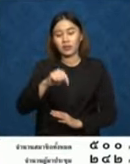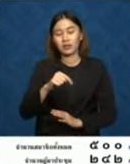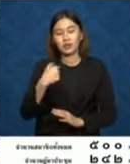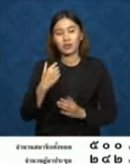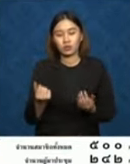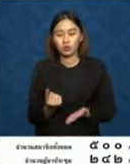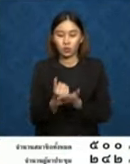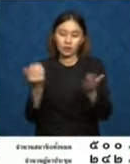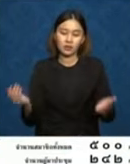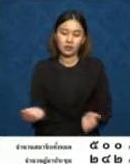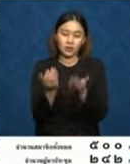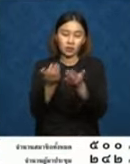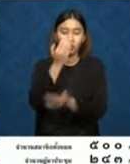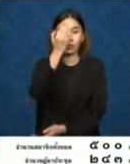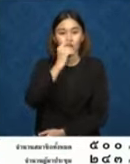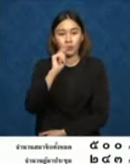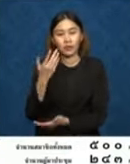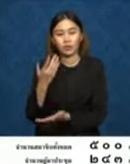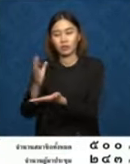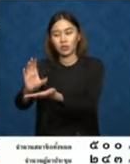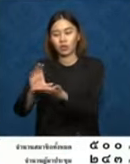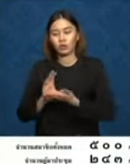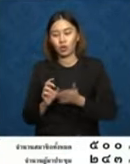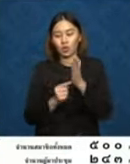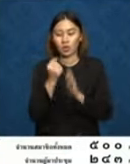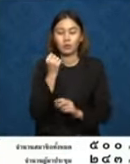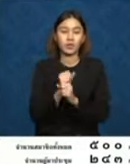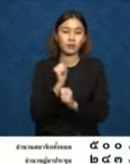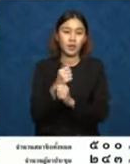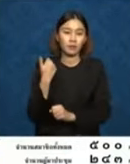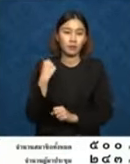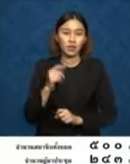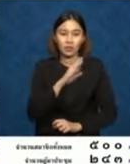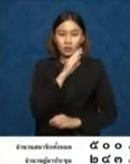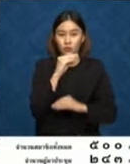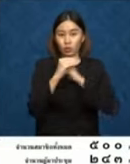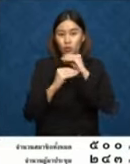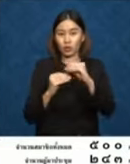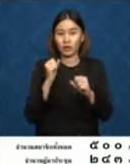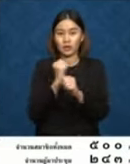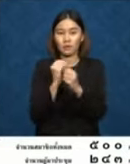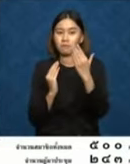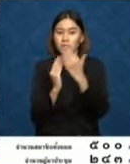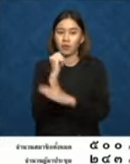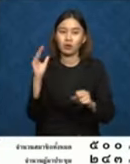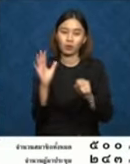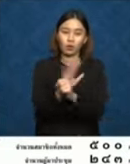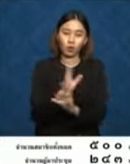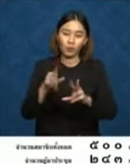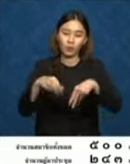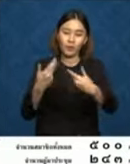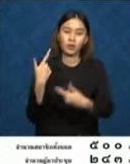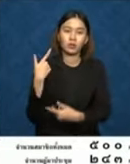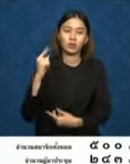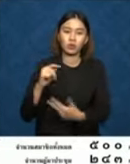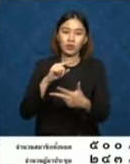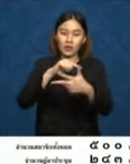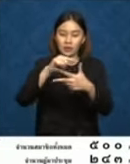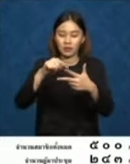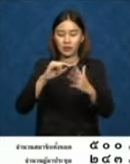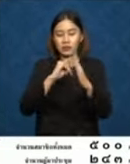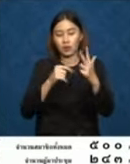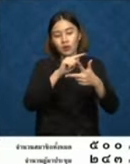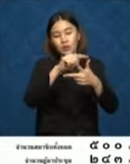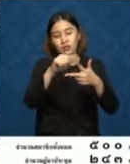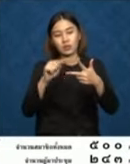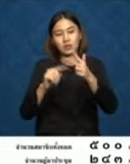ายามผลักดันนะครับจนกระทั่งได้งบประมาณมาเริ่มทำแต่ว่าถ้าจะให้โครงการนี้เสร็จสมบูรณ์เอื้อประโยชน์ให้กับพี่น้องทั้ง3จังหวัดนี้เนี่ยนะ